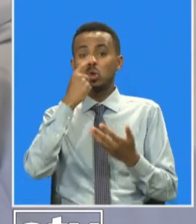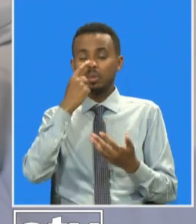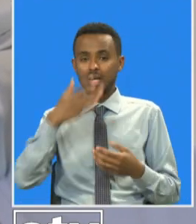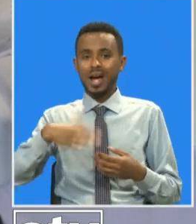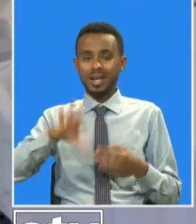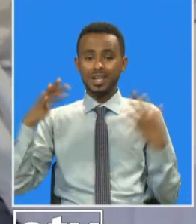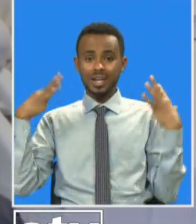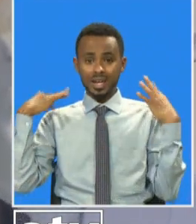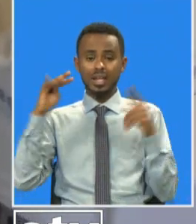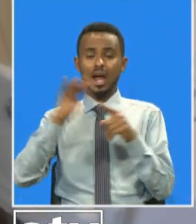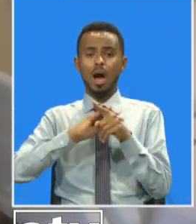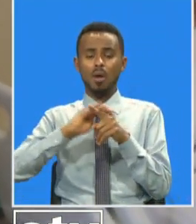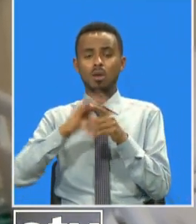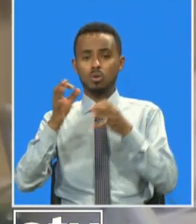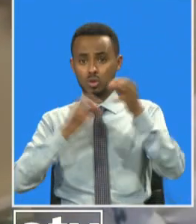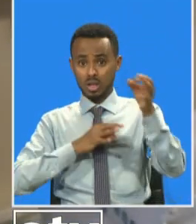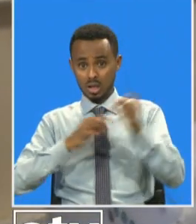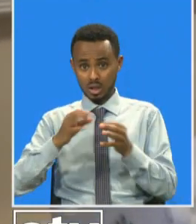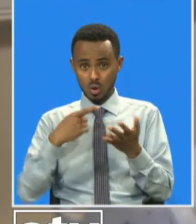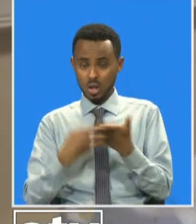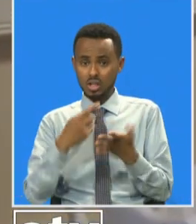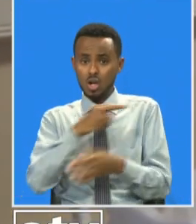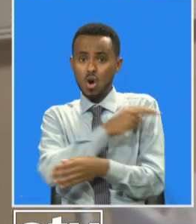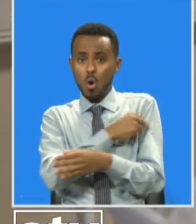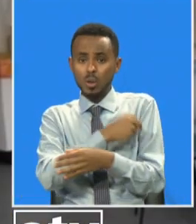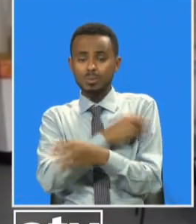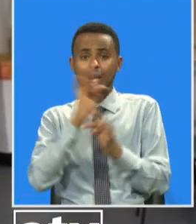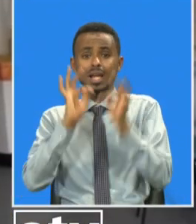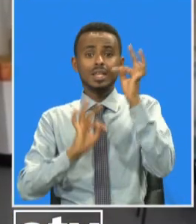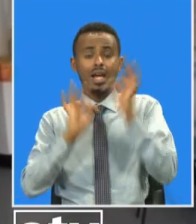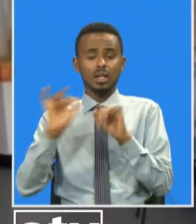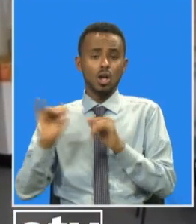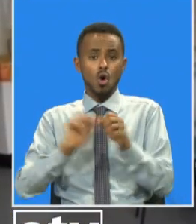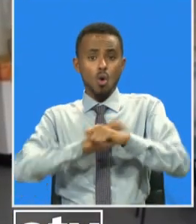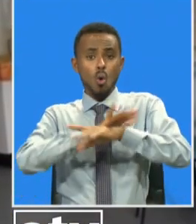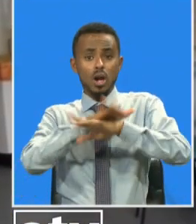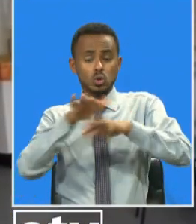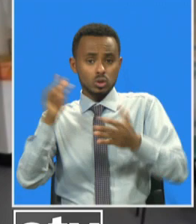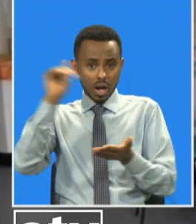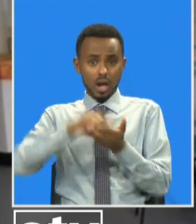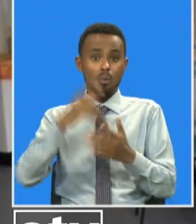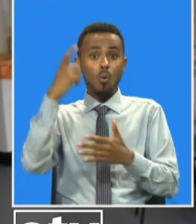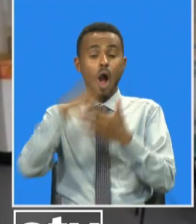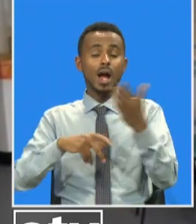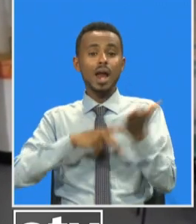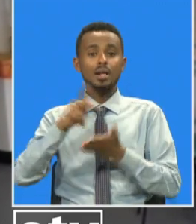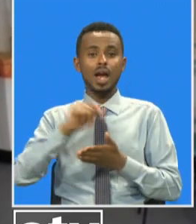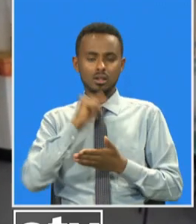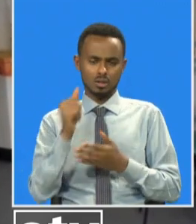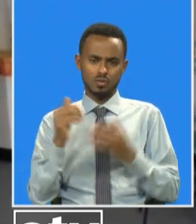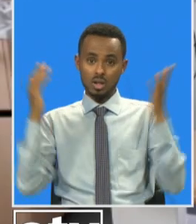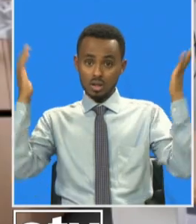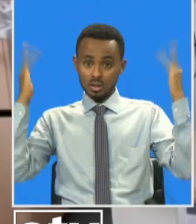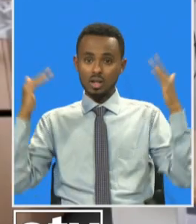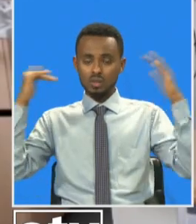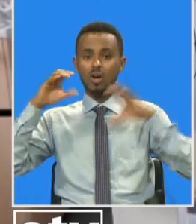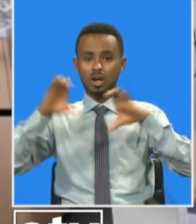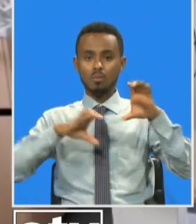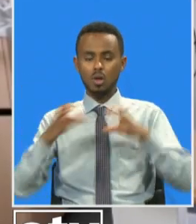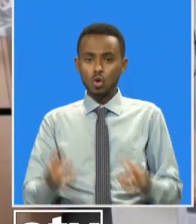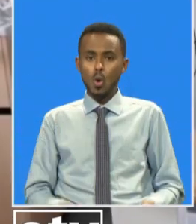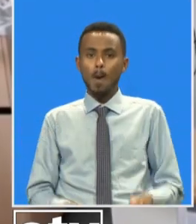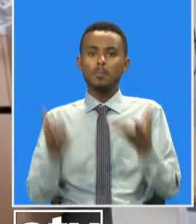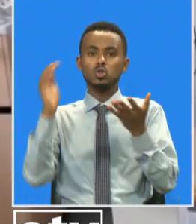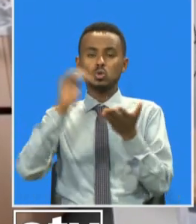እንዳገኘም የጤና ባለሙያዎች ይገልጻሉ። የዚህ ሆስፒታል ታሪክ ታዲያ ወረርሽኙ ዳግም ዋጋ እንዳያስከፍል ተስፋ ከሚያደርጉ